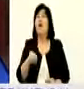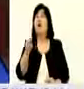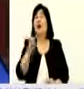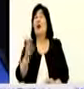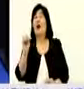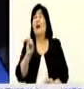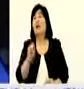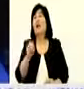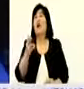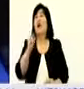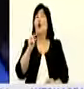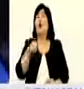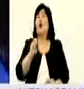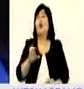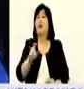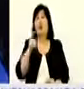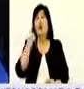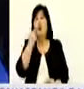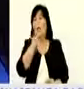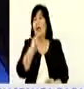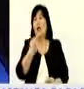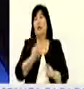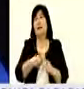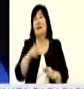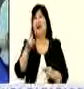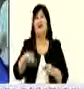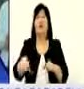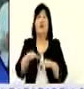Ерғалиевтің «Құлыптастың көз жасы» драмасын сыр жұртшылығына